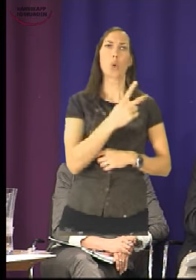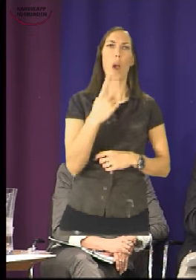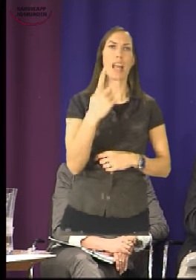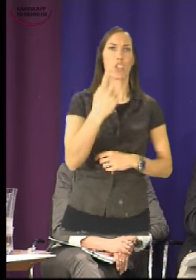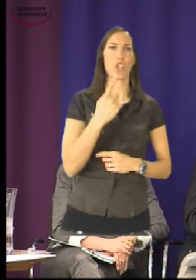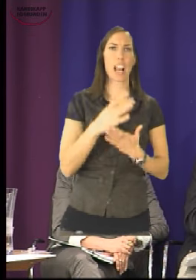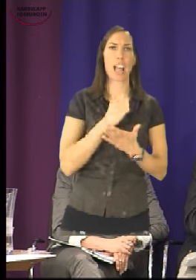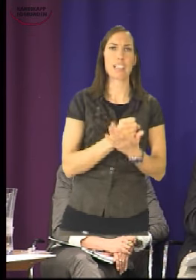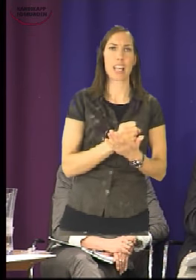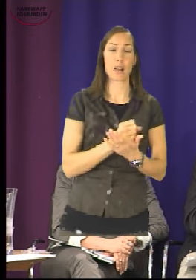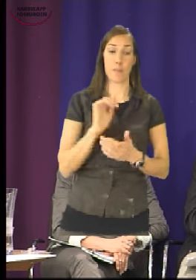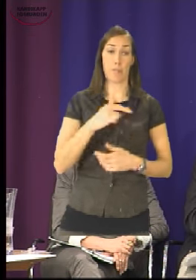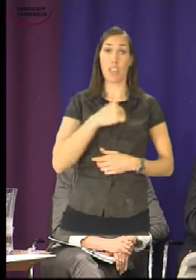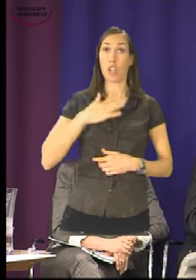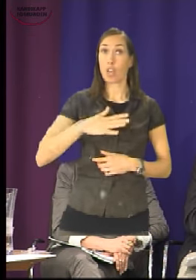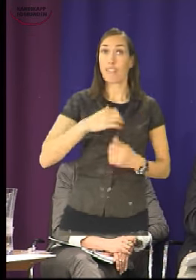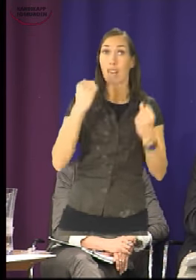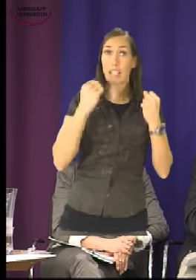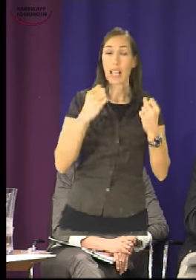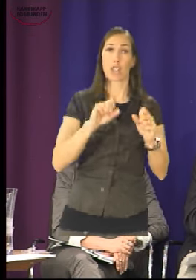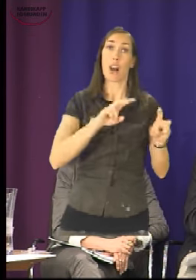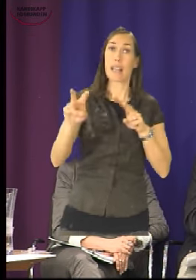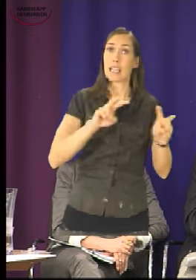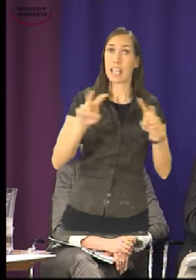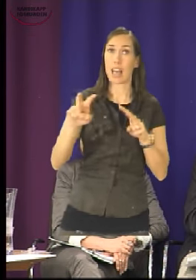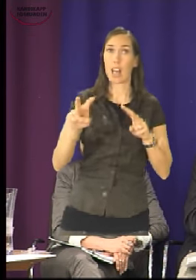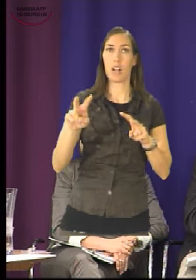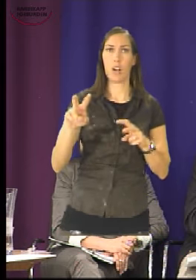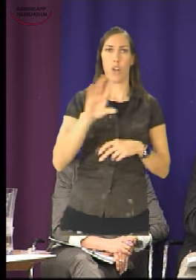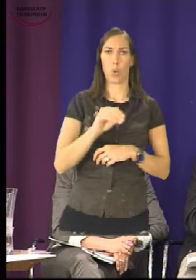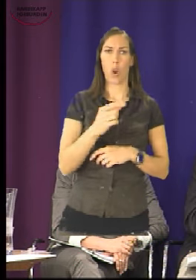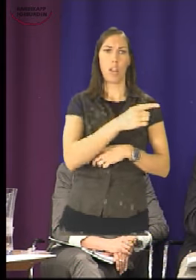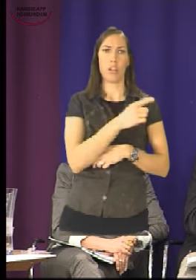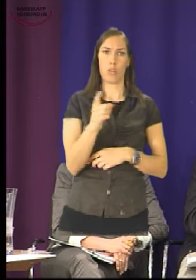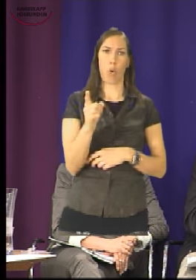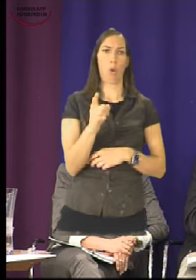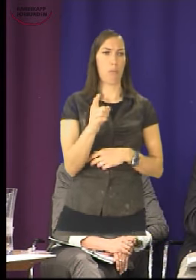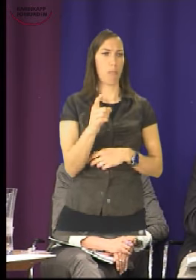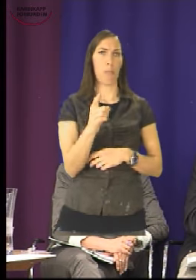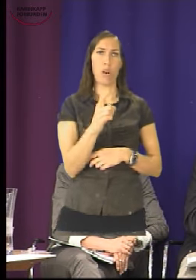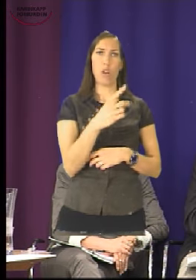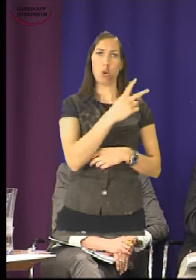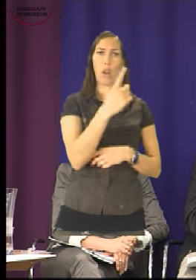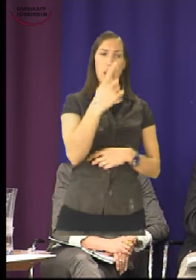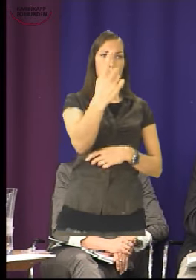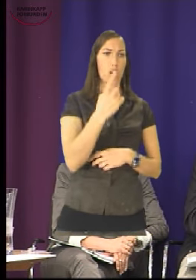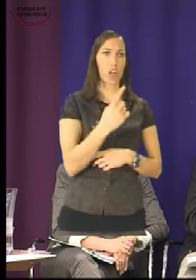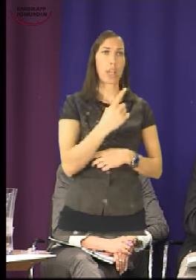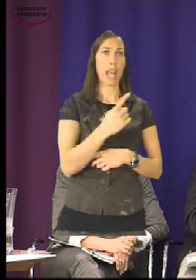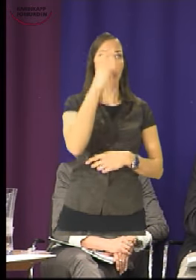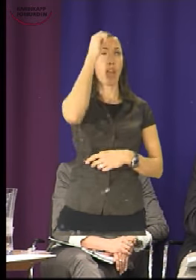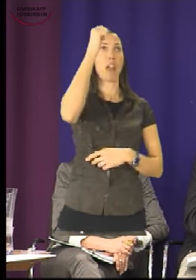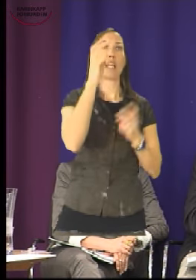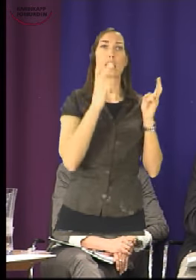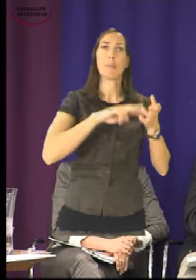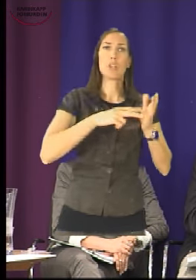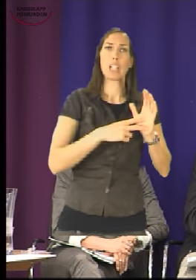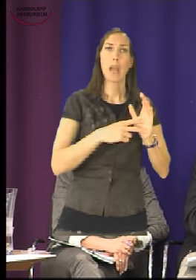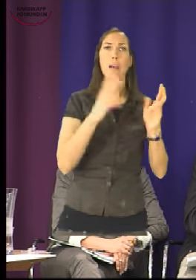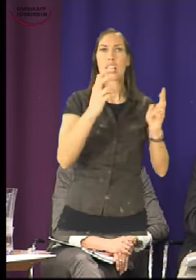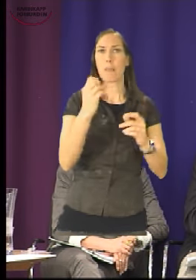landsting, om vi nu tycker att det är viktigt att det är lika, att de skulle komma fram till exakt samma system eller exakt samma lösning. Det